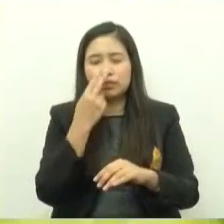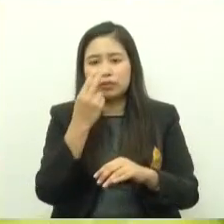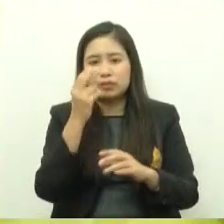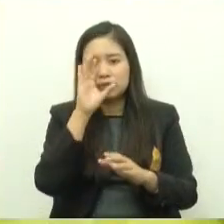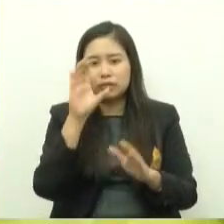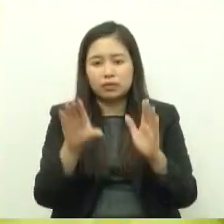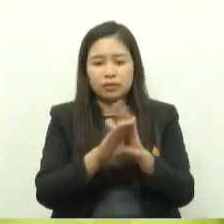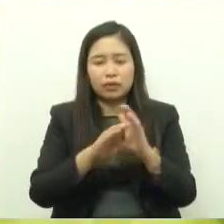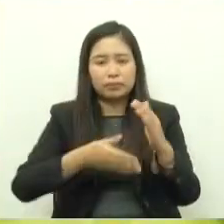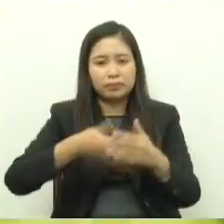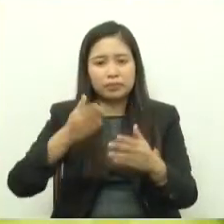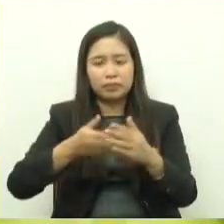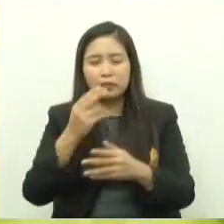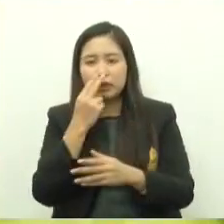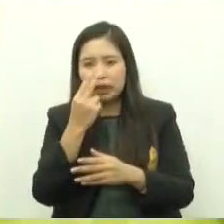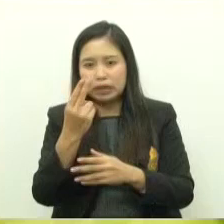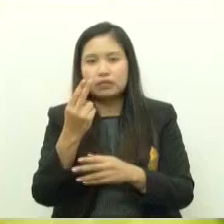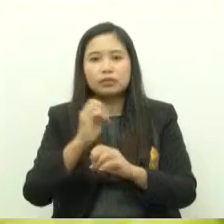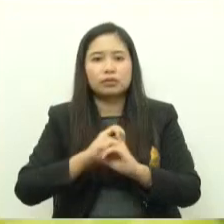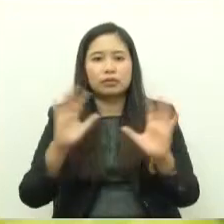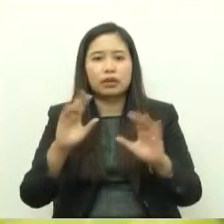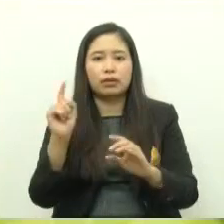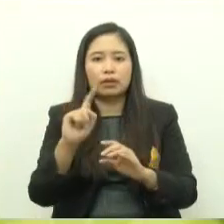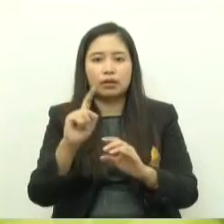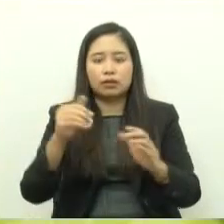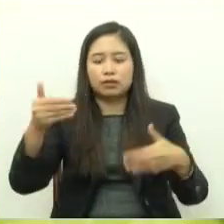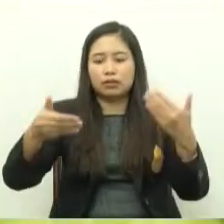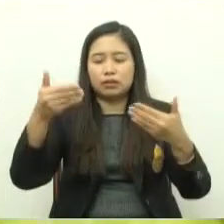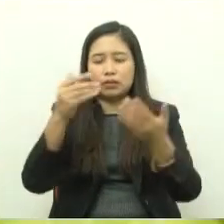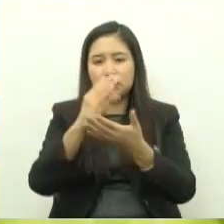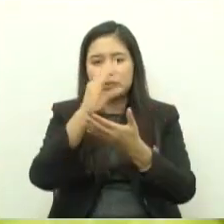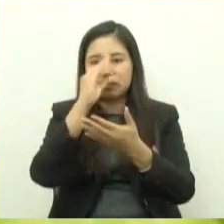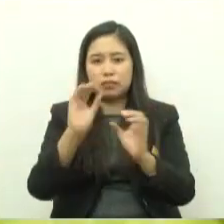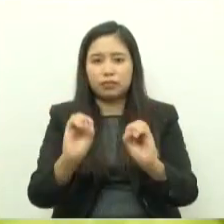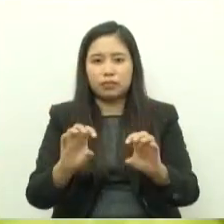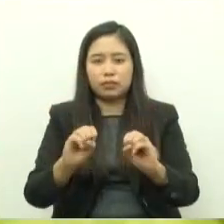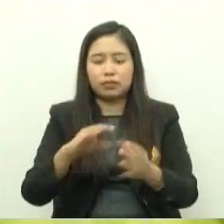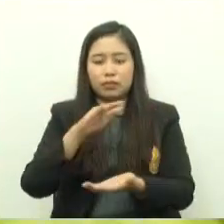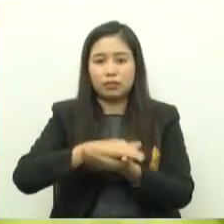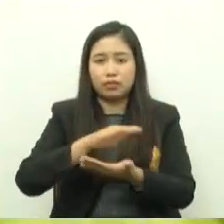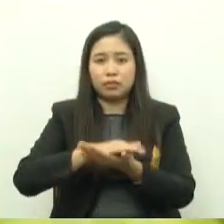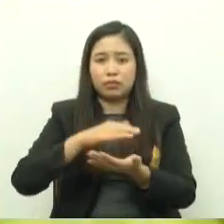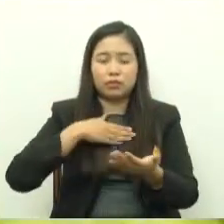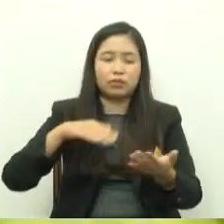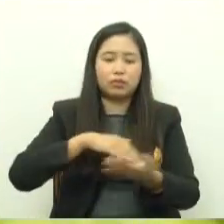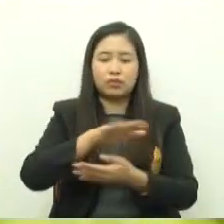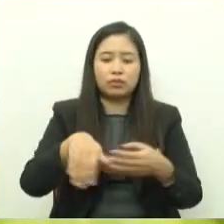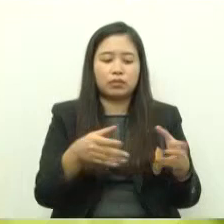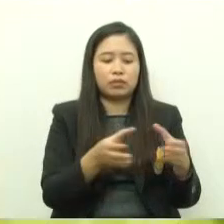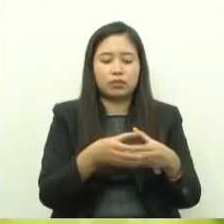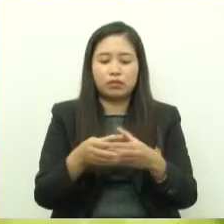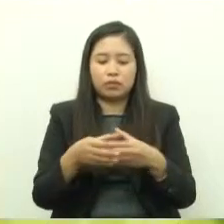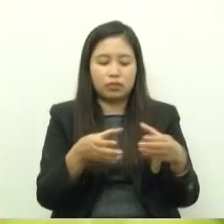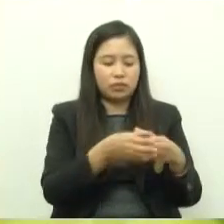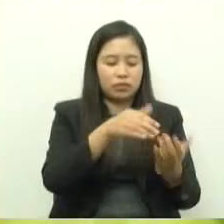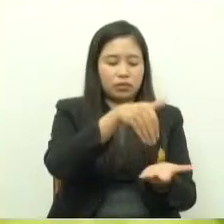แ่งความสำเร็จเนี่ยมันสะท้อนให้เห็นถึงการจัดกิจกรรมการเรียนการสอนซึ่งโรงเรียนของพวกเราทั้ง 3กลุ่มโรงเรียนไม่ว่าจะเป็นศูนย์การ